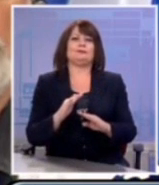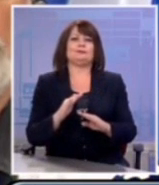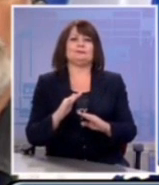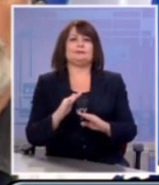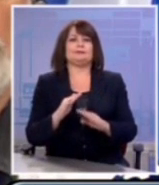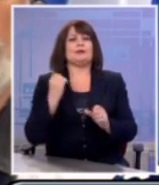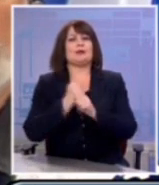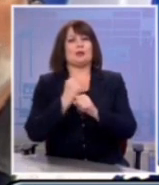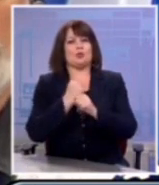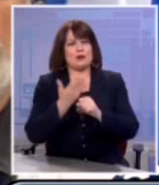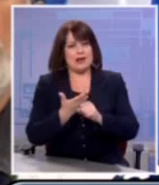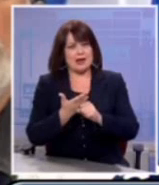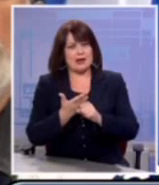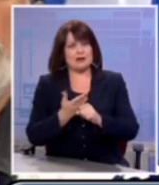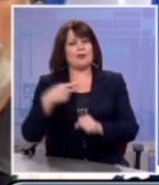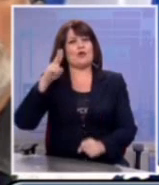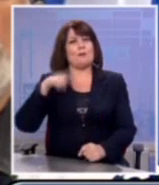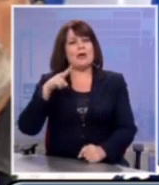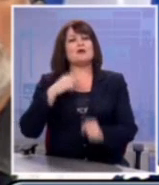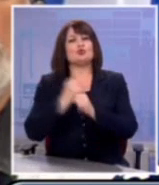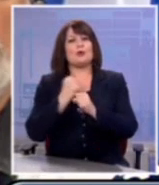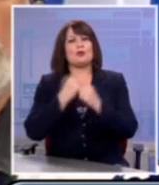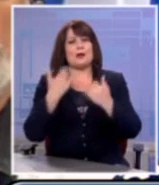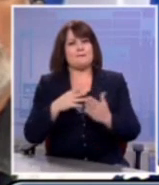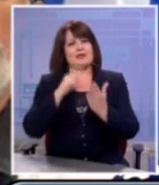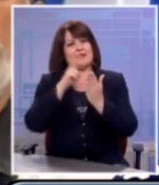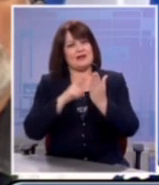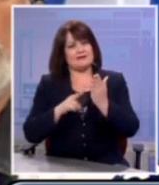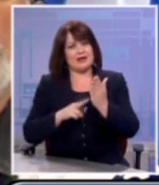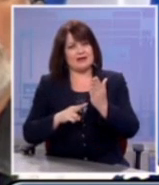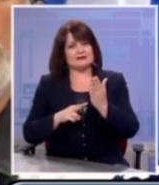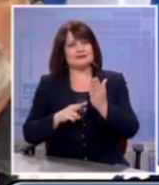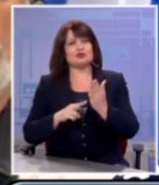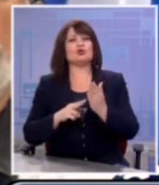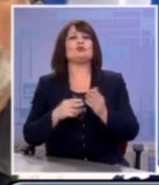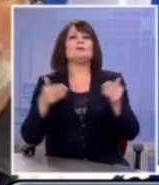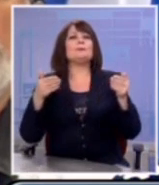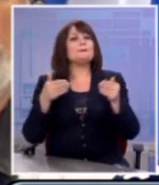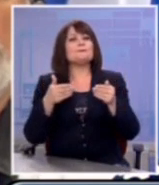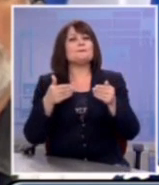τις εργασίες αυτού του διημέρου, διαβάζοντας το προήμιο